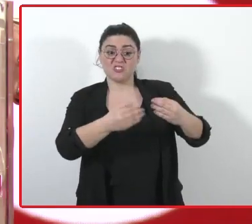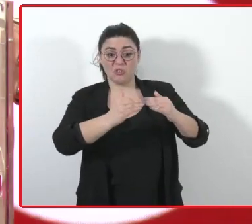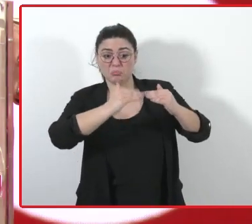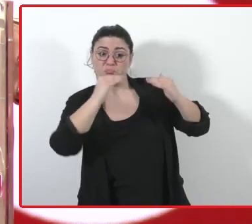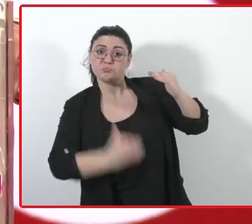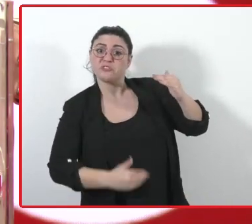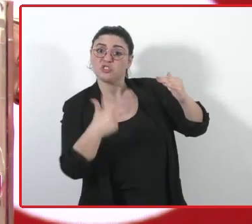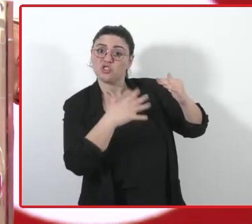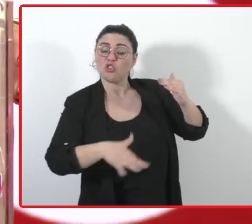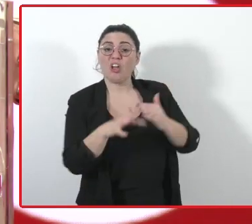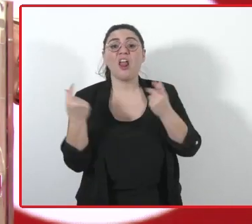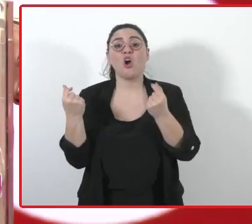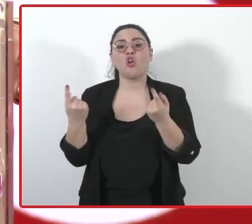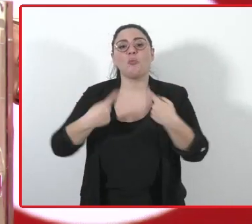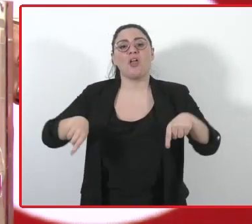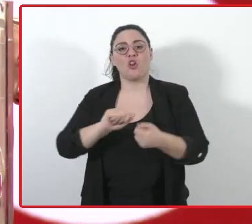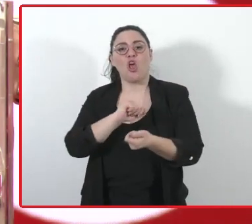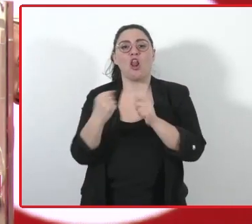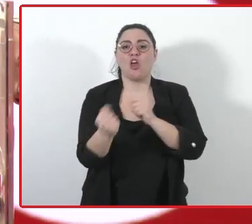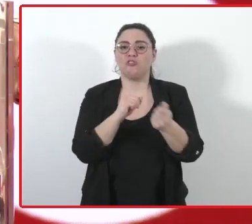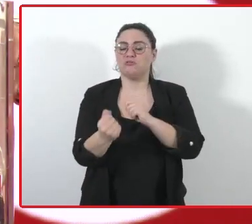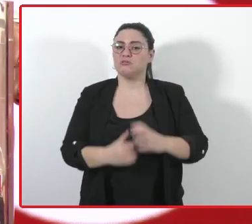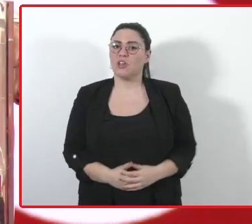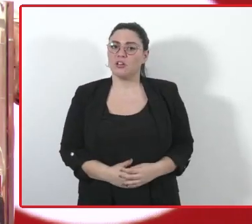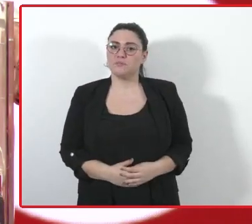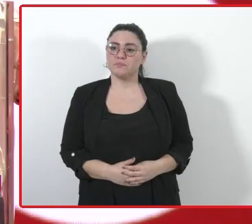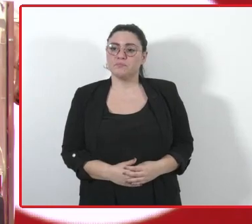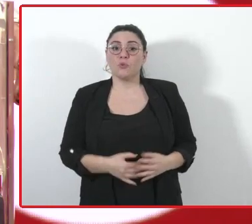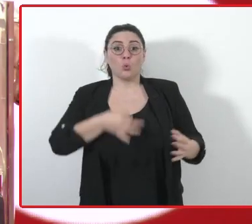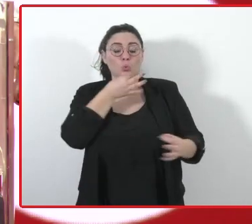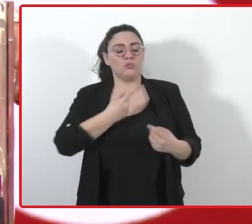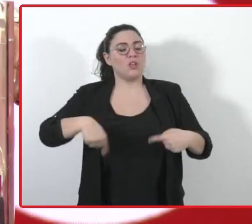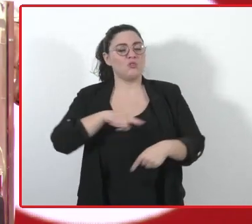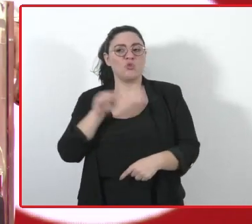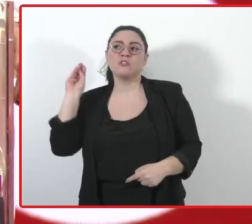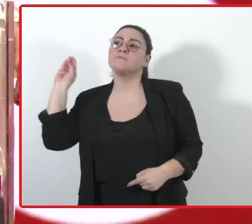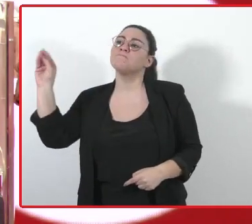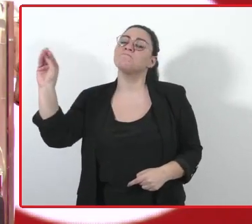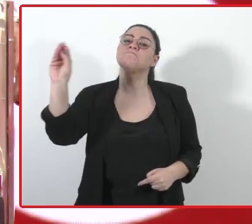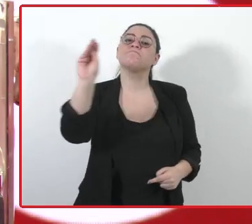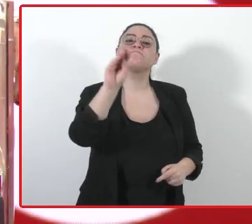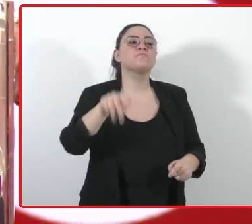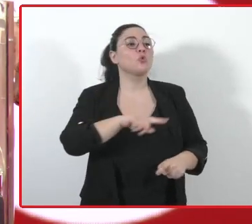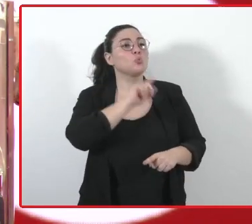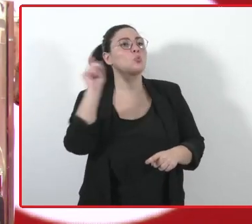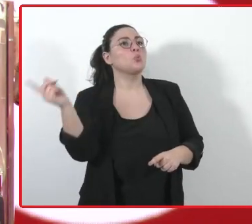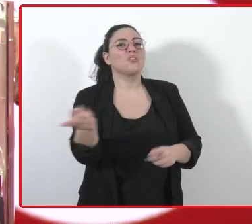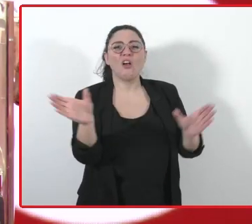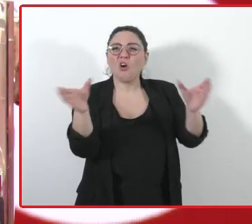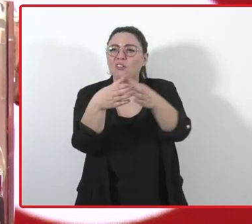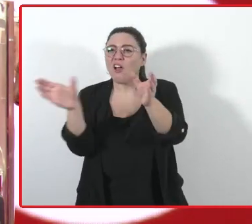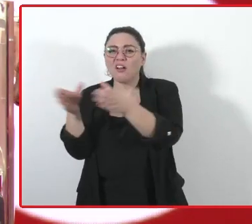economiche Ecco perché chiediamo con forza la chiusura di tutte le organizzazioni di matrice